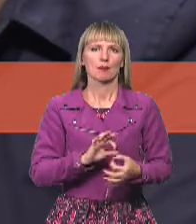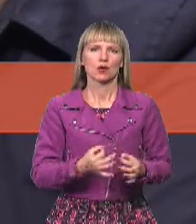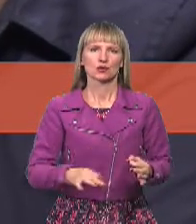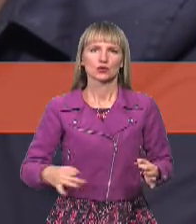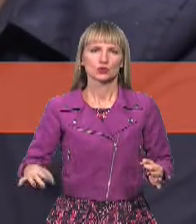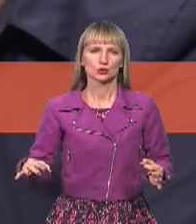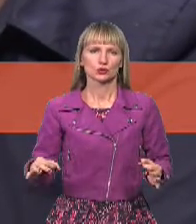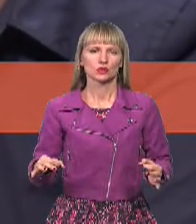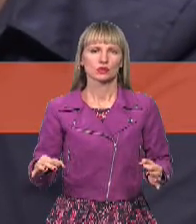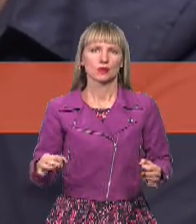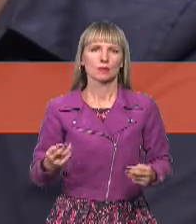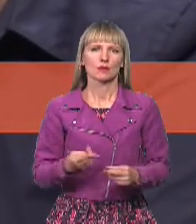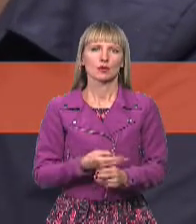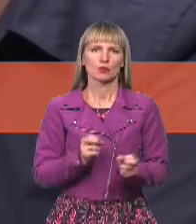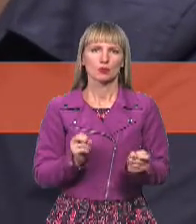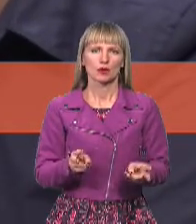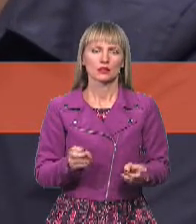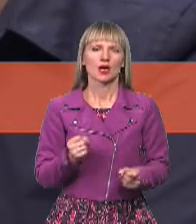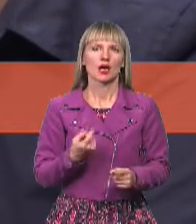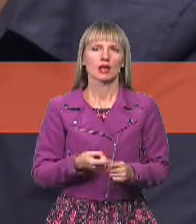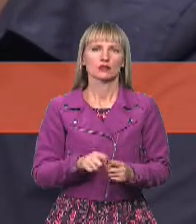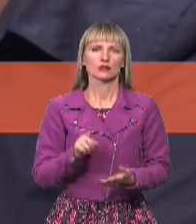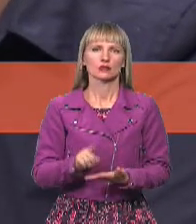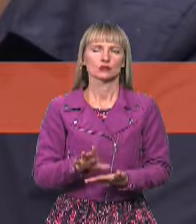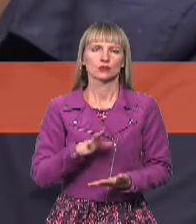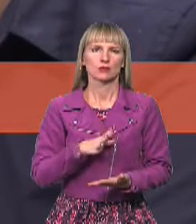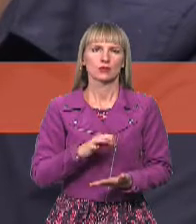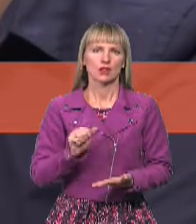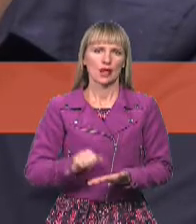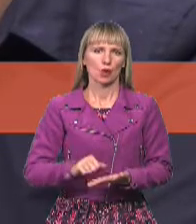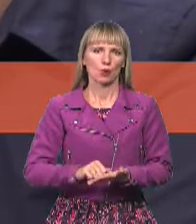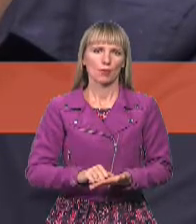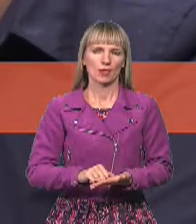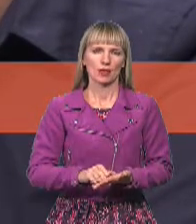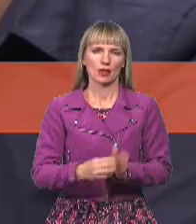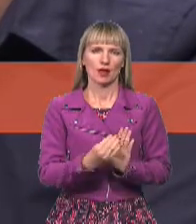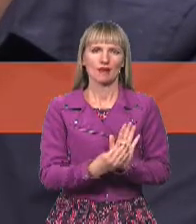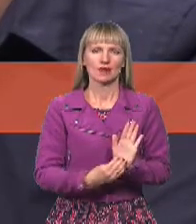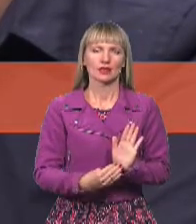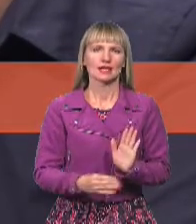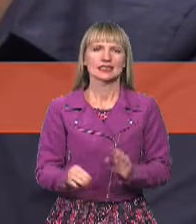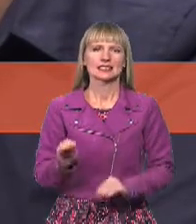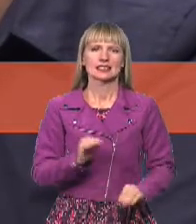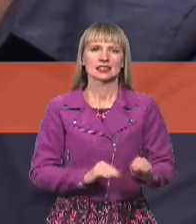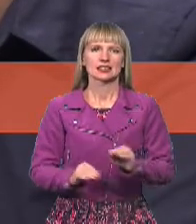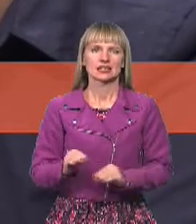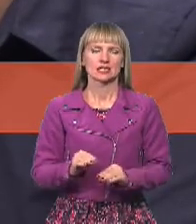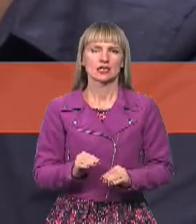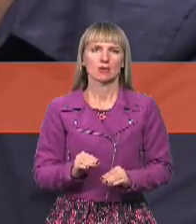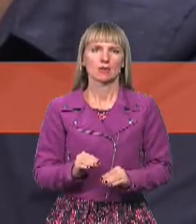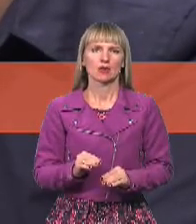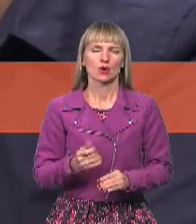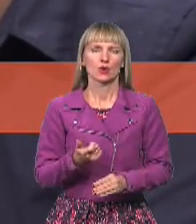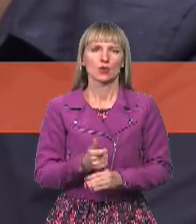процедуры безопасности, а это должно быть задокументировано. Система ХАСП – это очень бюрократическая